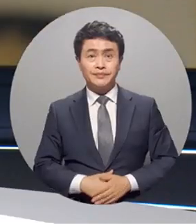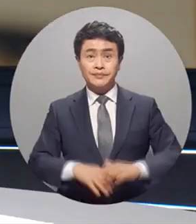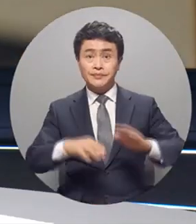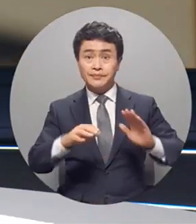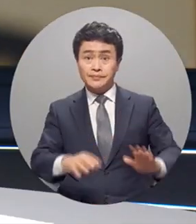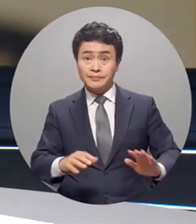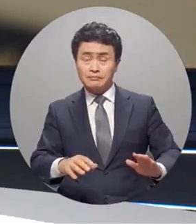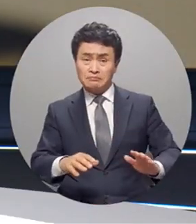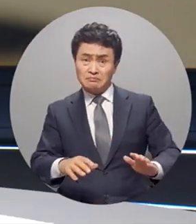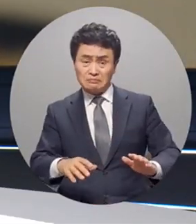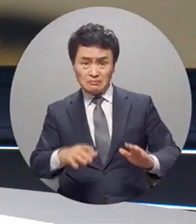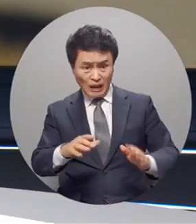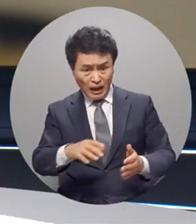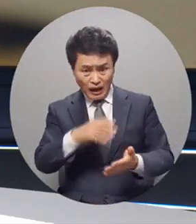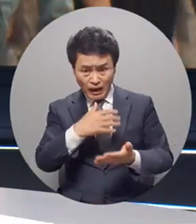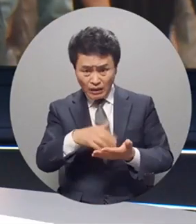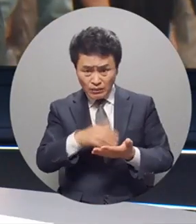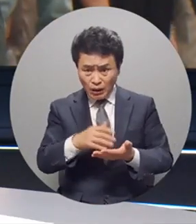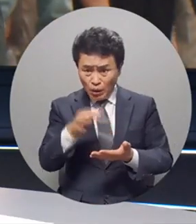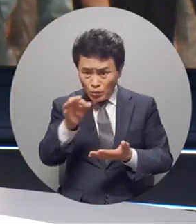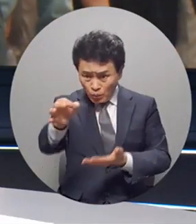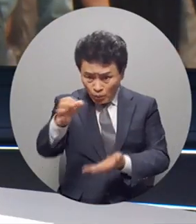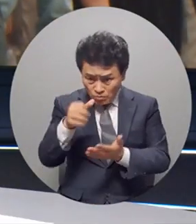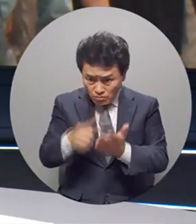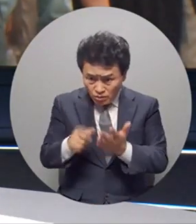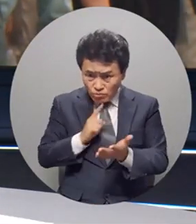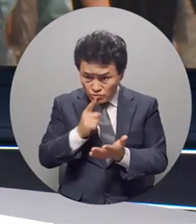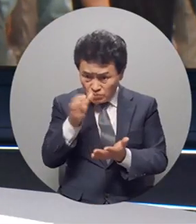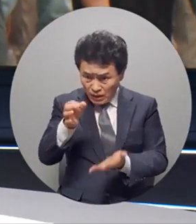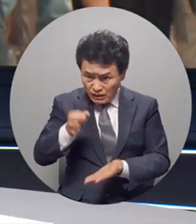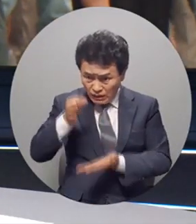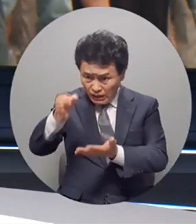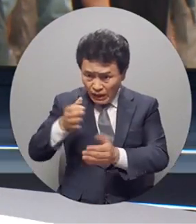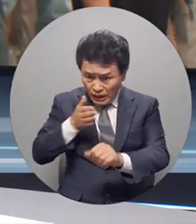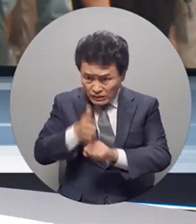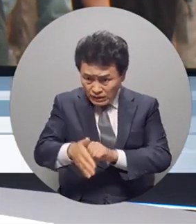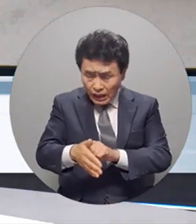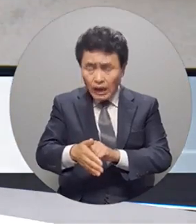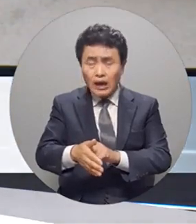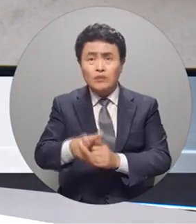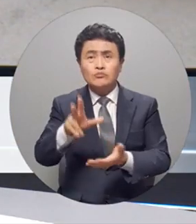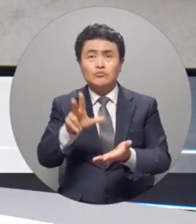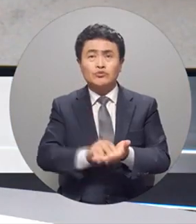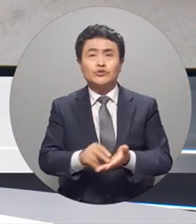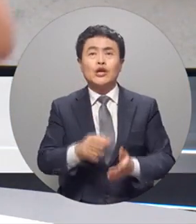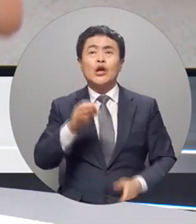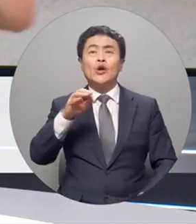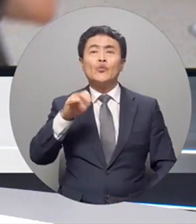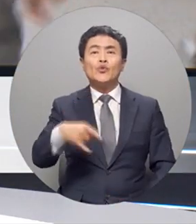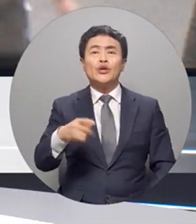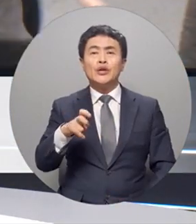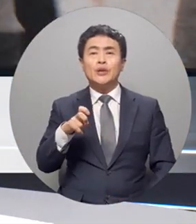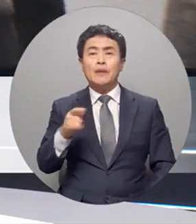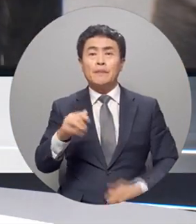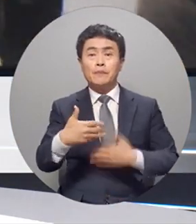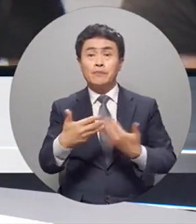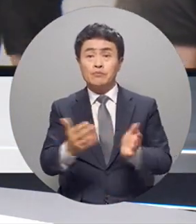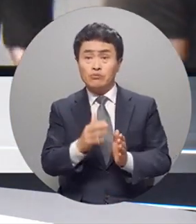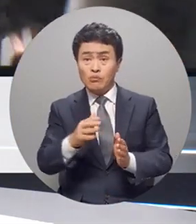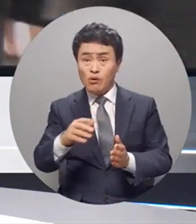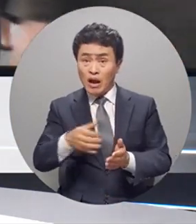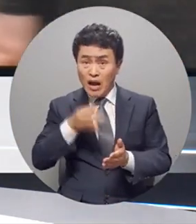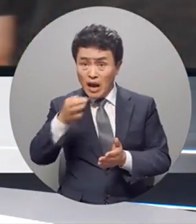정산 지연 사태를 겪고 있는 팀원이 위메프에 이어 오늘 새벽부터 현장 환불을 진행했습니다. 왜